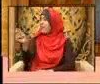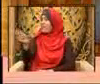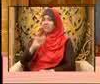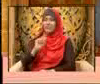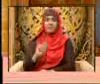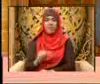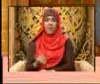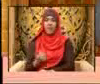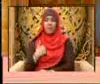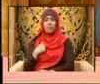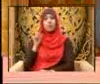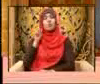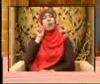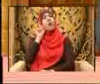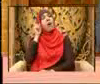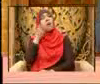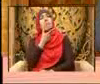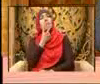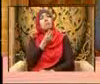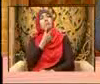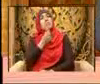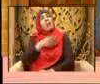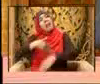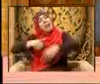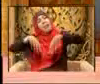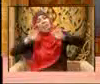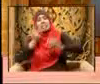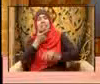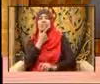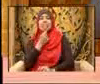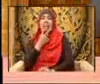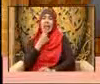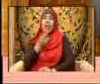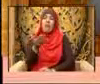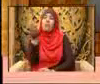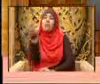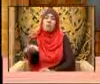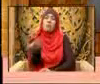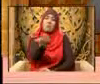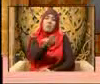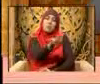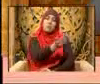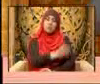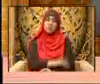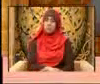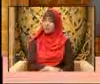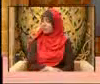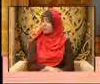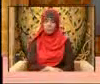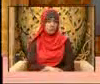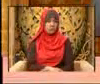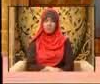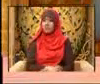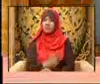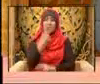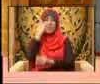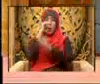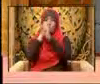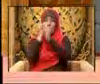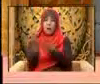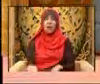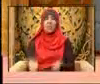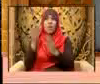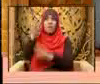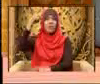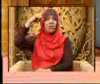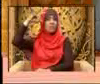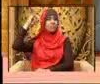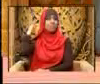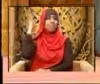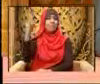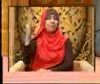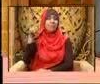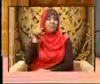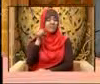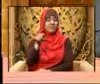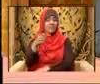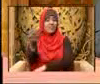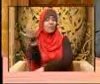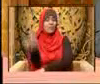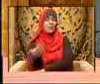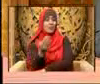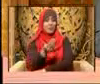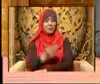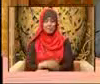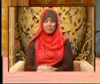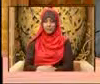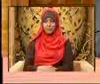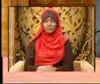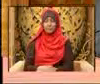الإنسان ويستسهل السؤال أو كتجي يوم القيامة نكتة على وجهه هك المسألة. ولذلك جاء أحدهم